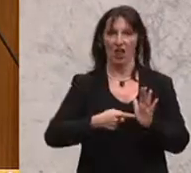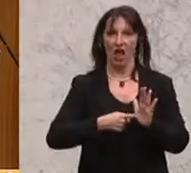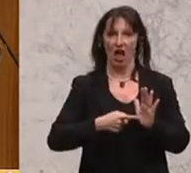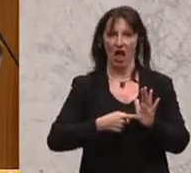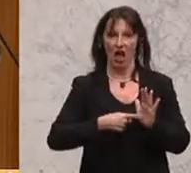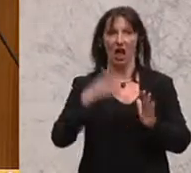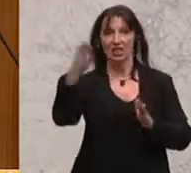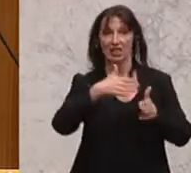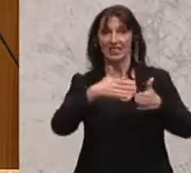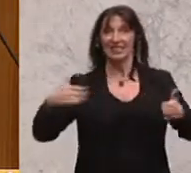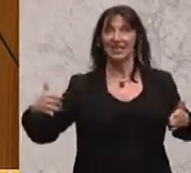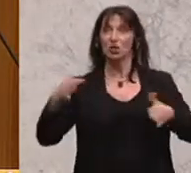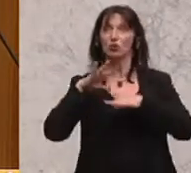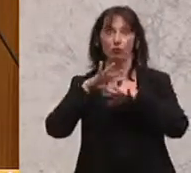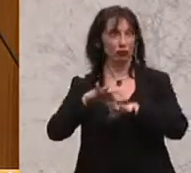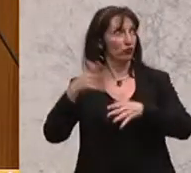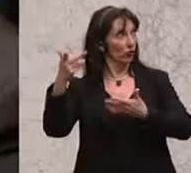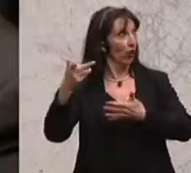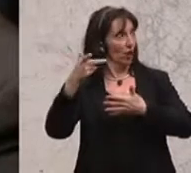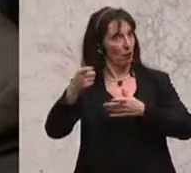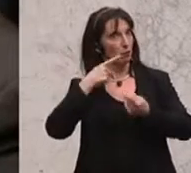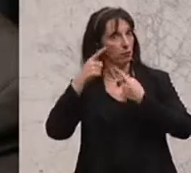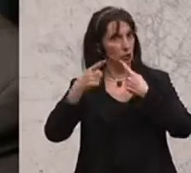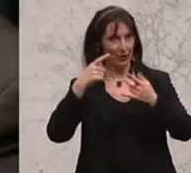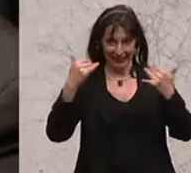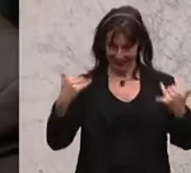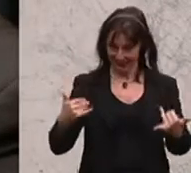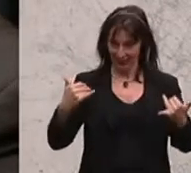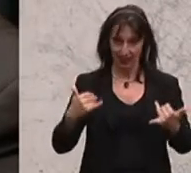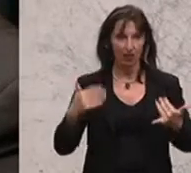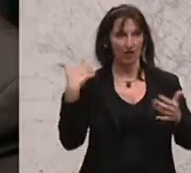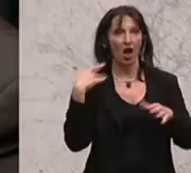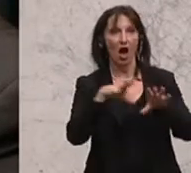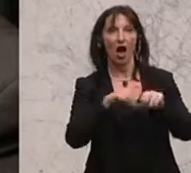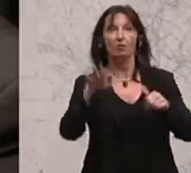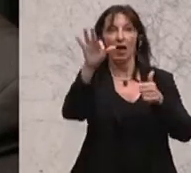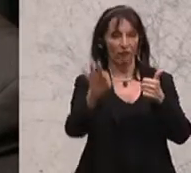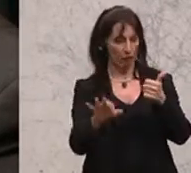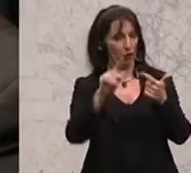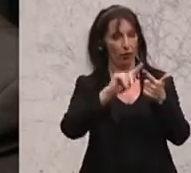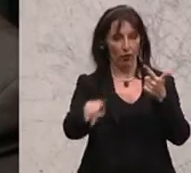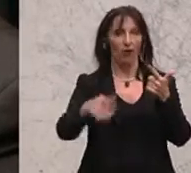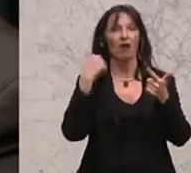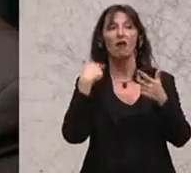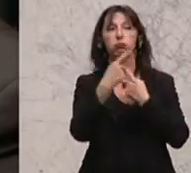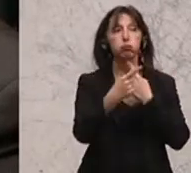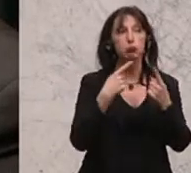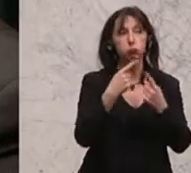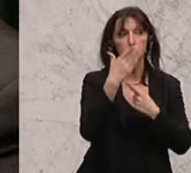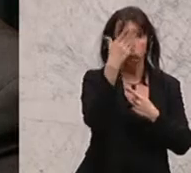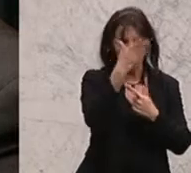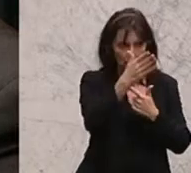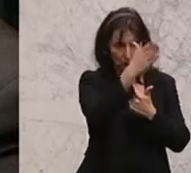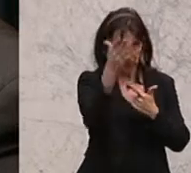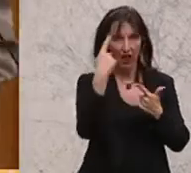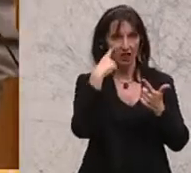ist die Fraktionsführerbesprechung. Diese Anträge, die ich jetzt ankündige, sind abgesprochen mit der Freiheitlichen Fraktion, mit der Fraktion des Team